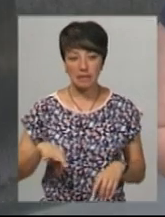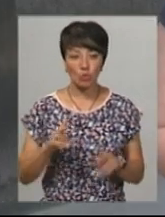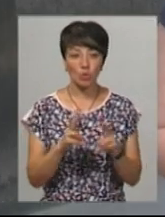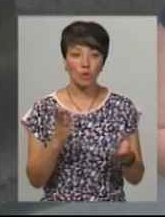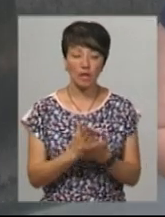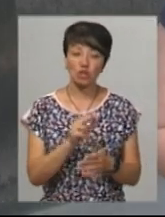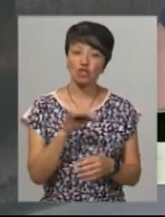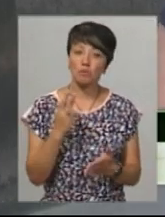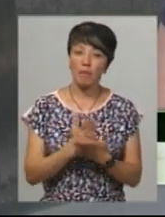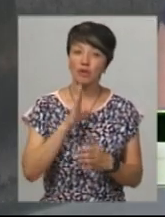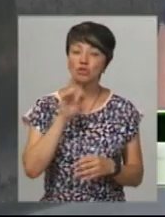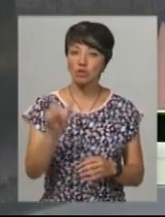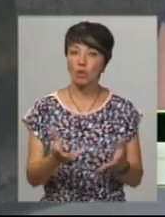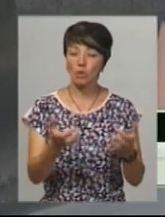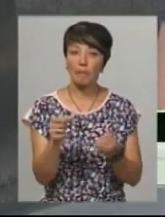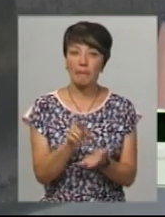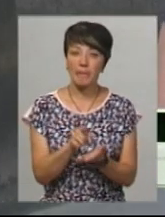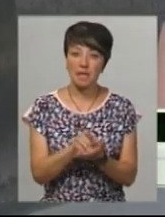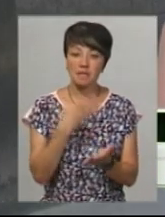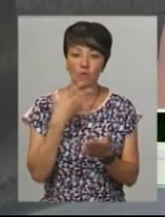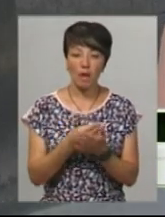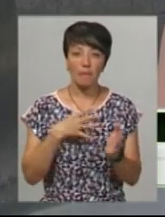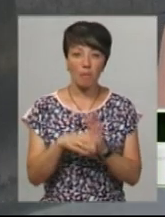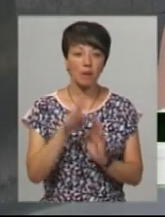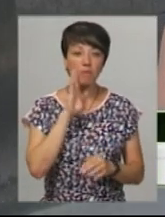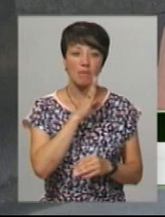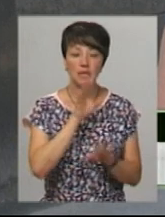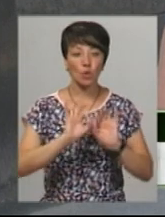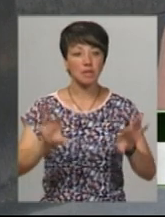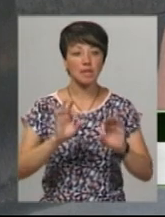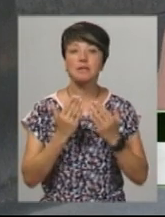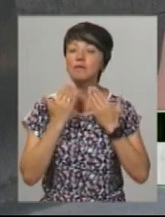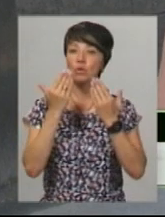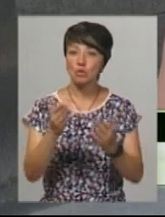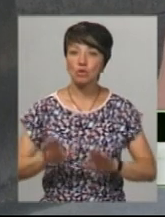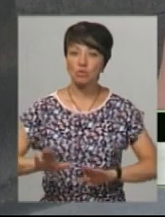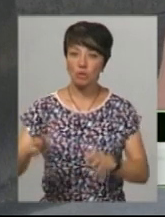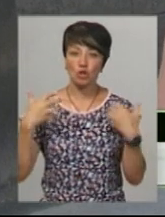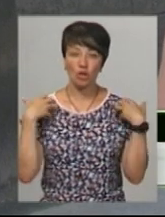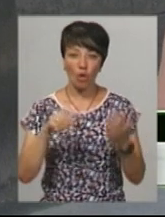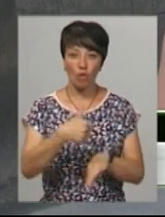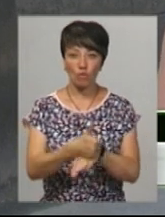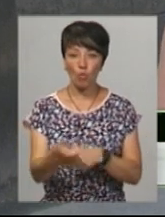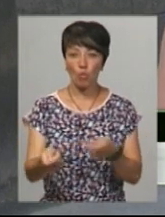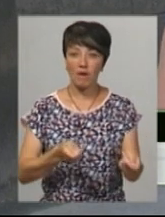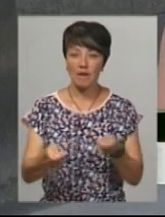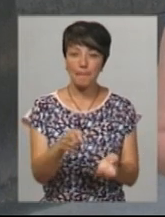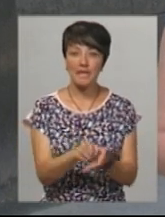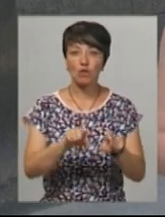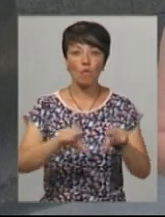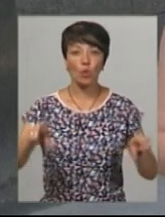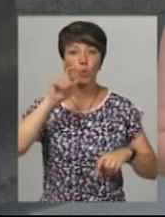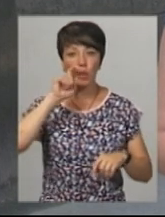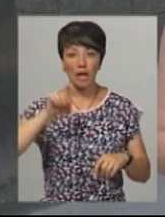має право Ольга Пастерук отримати пенсію своєї померлої матері? За роз'ясненням ми звернулися до заступника начальника головного управління Пенсійного